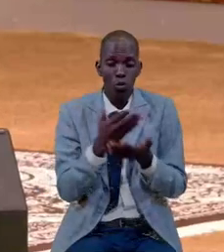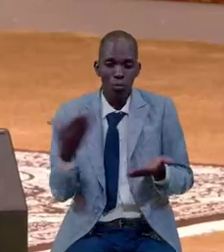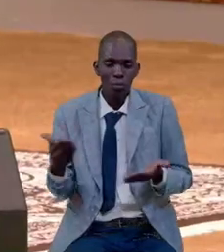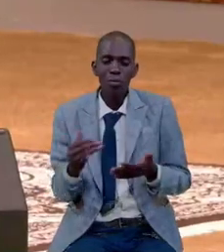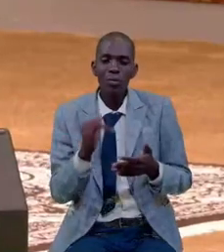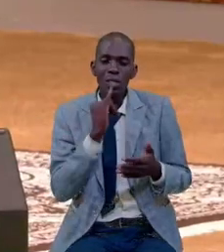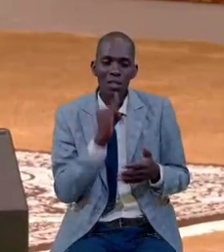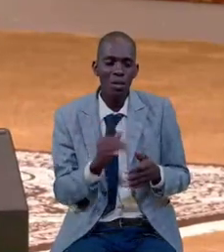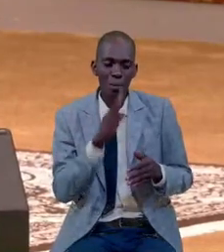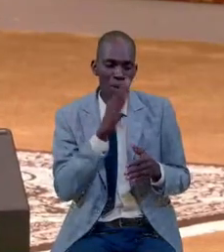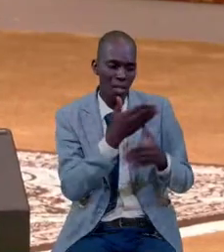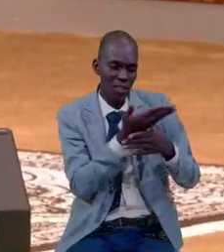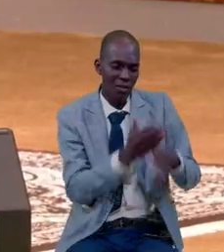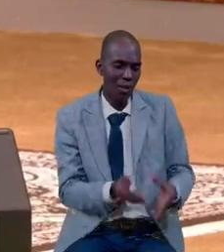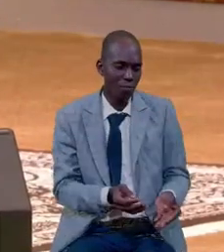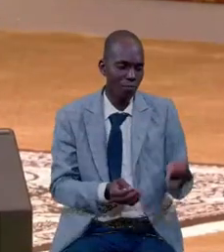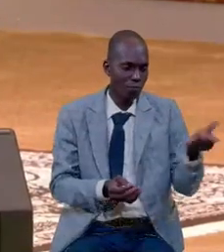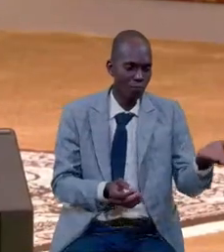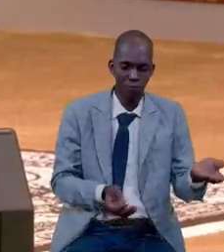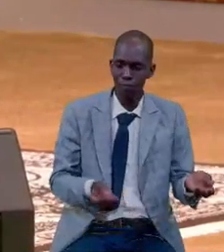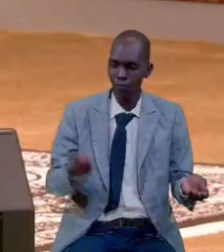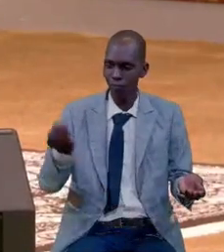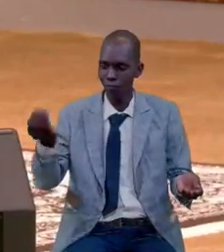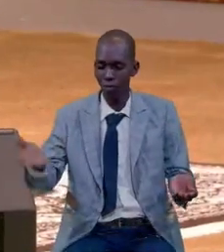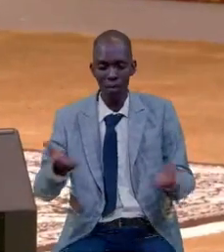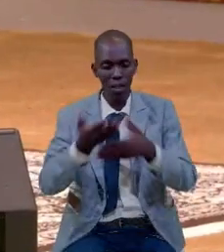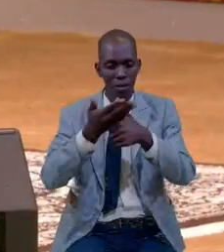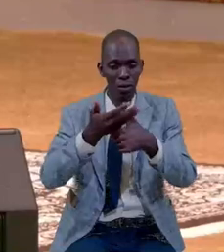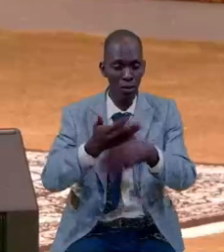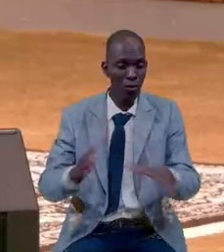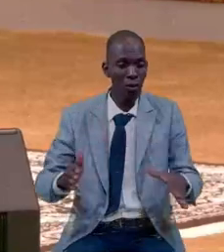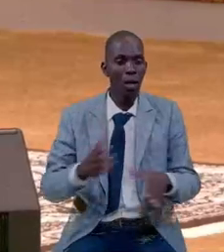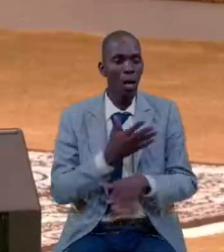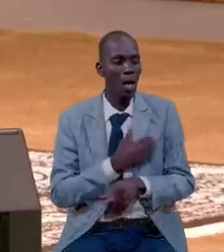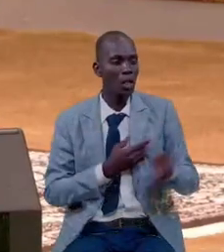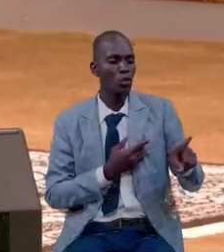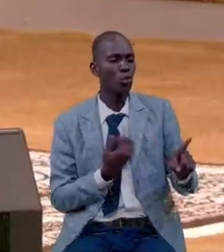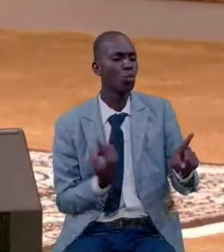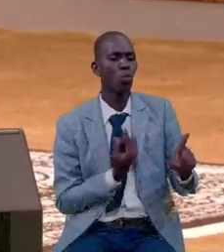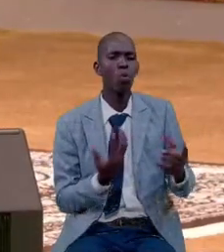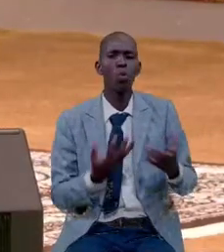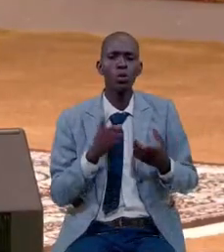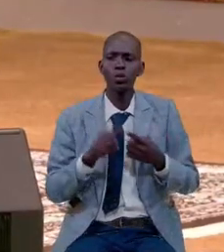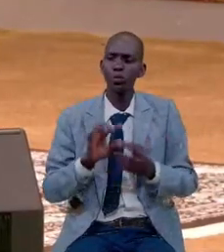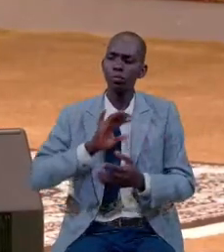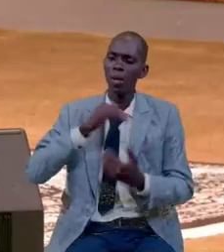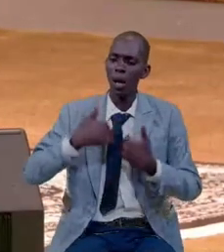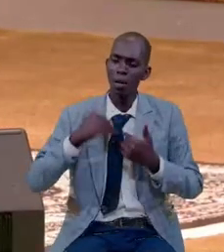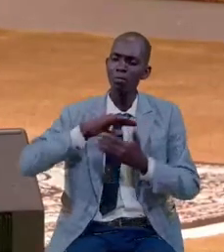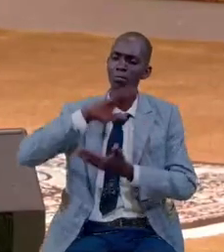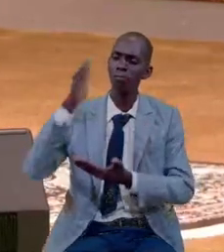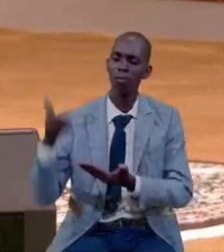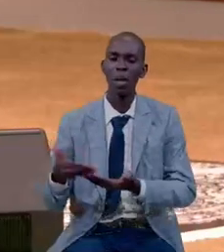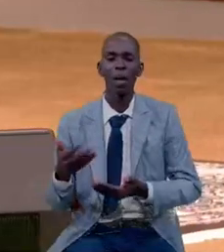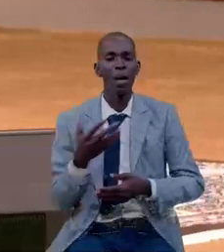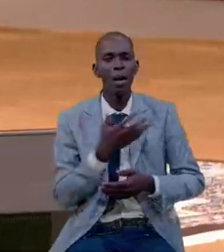chose soit divisé entre lui et l'autre personne. Lui veut prendre la grande partie et alors le